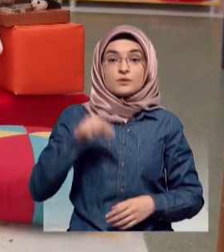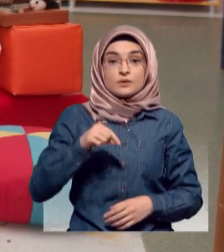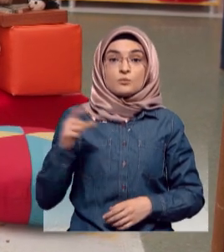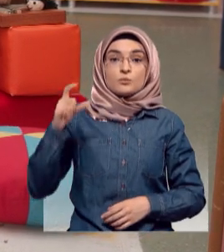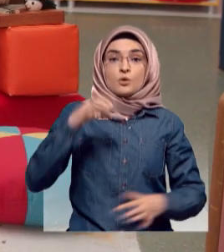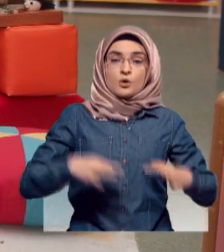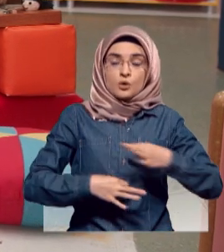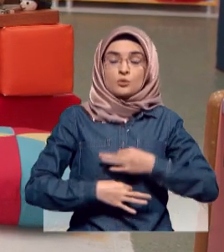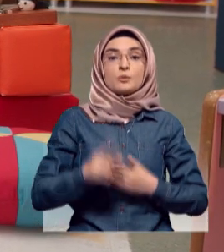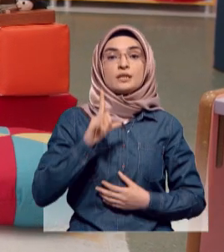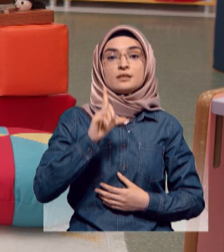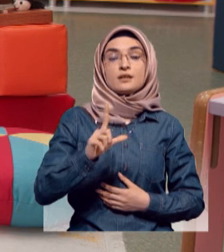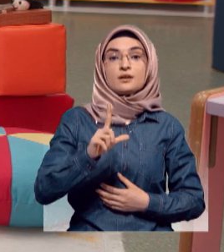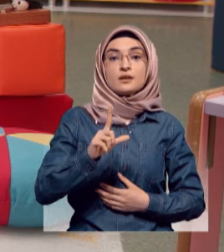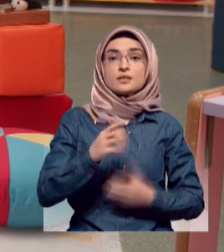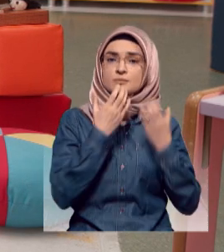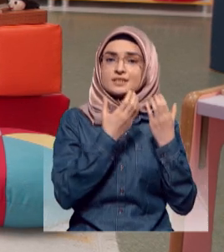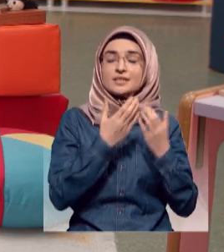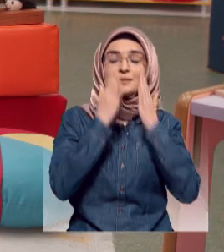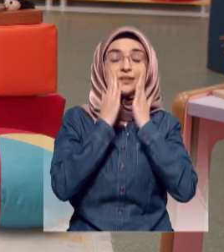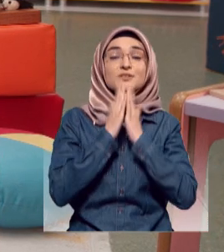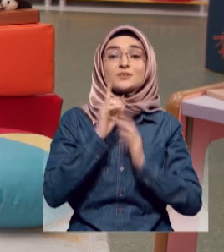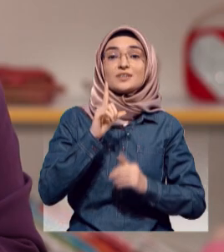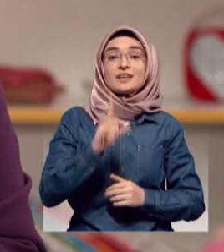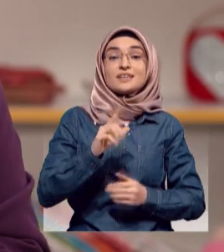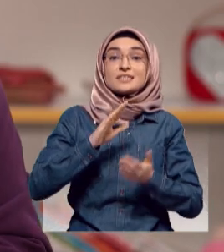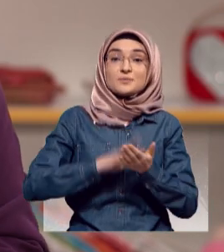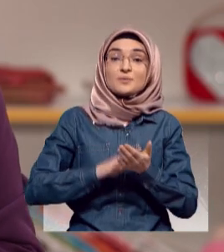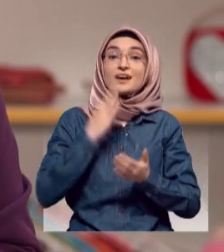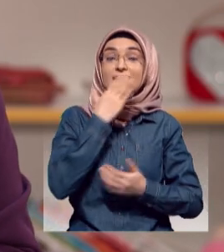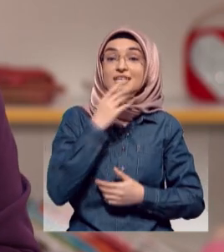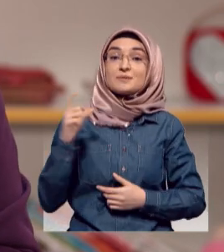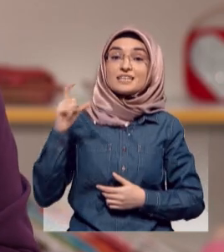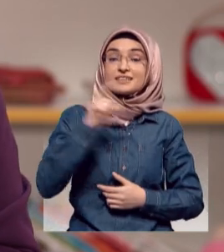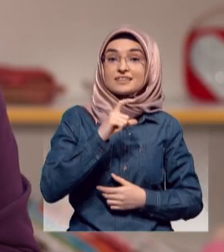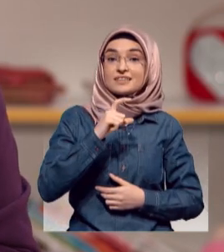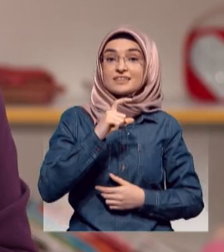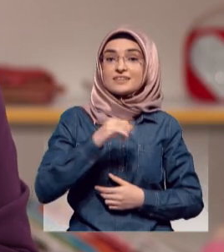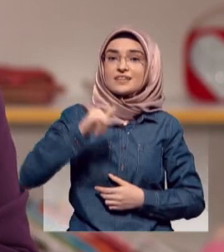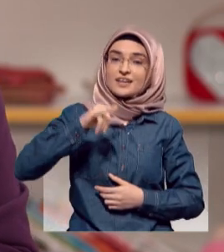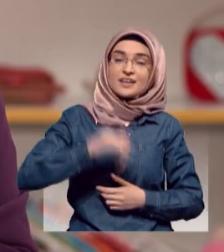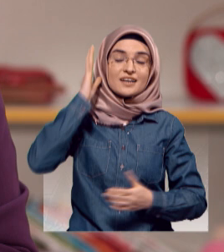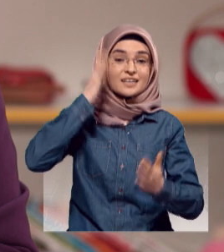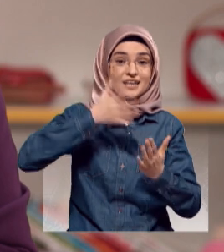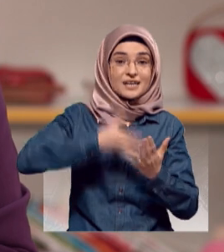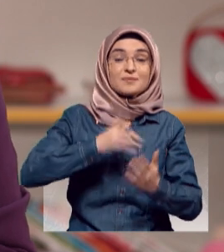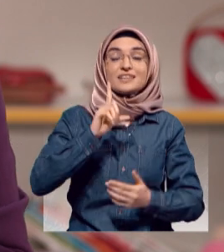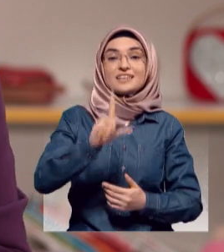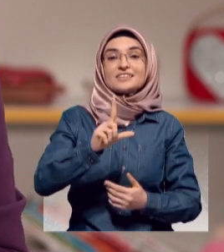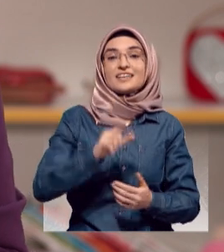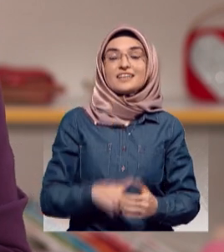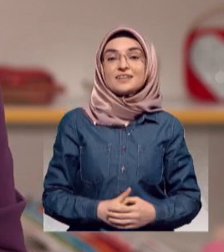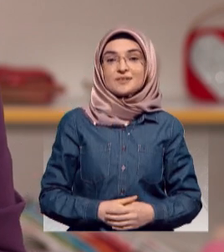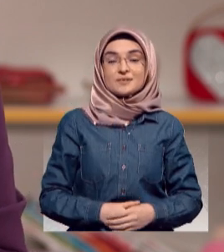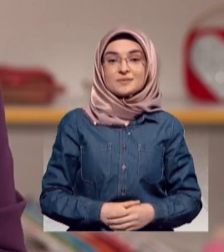Bu aya hürmet gerek. Nimete şükür gerek. Mübarek Ramazan ayında Hakk'a ibadet